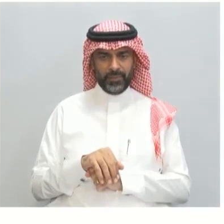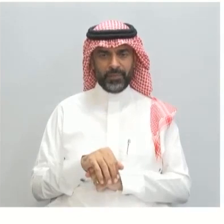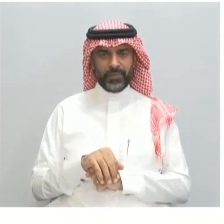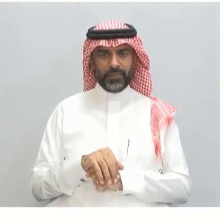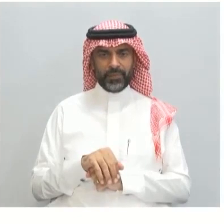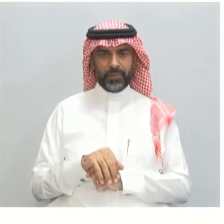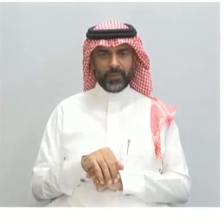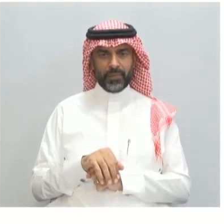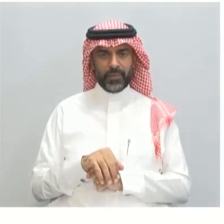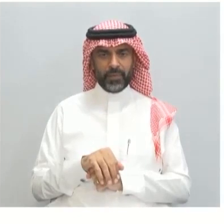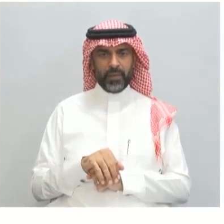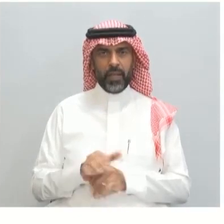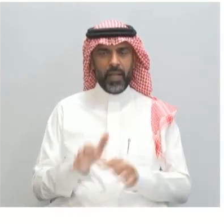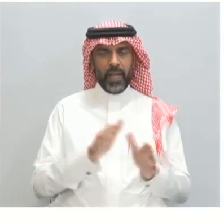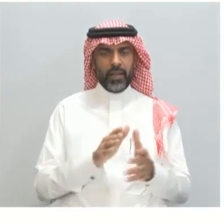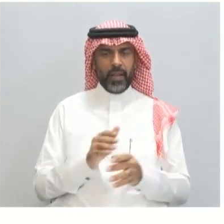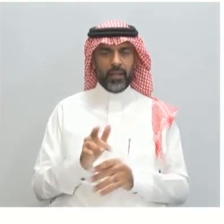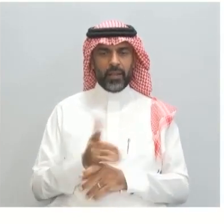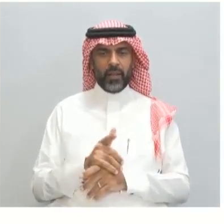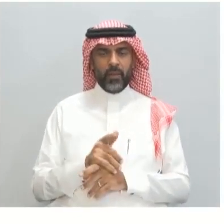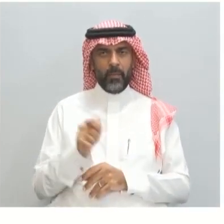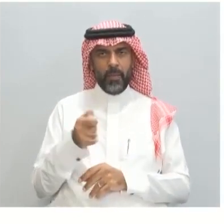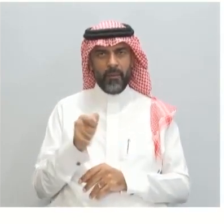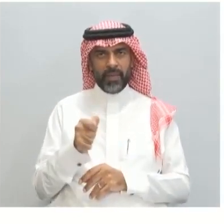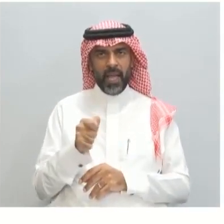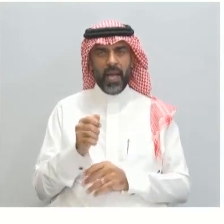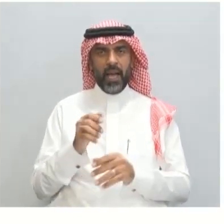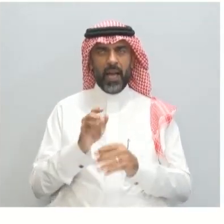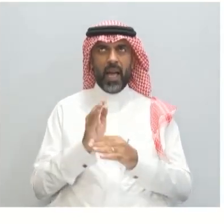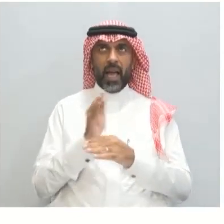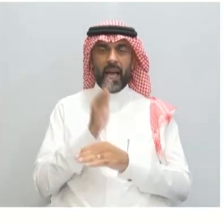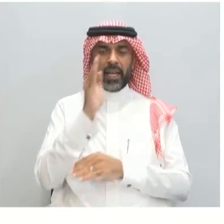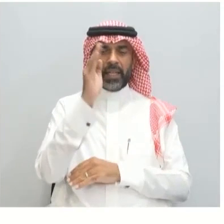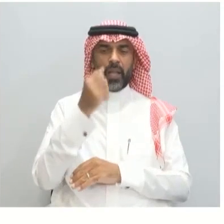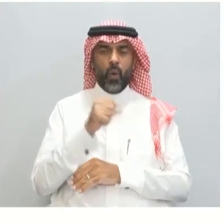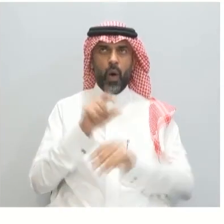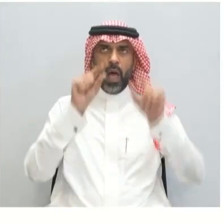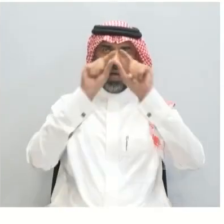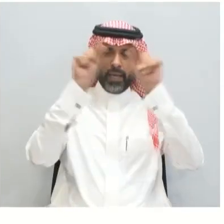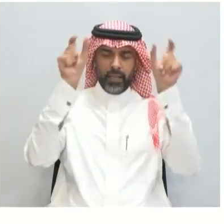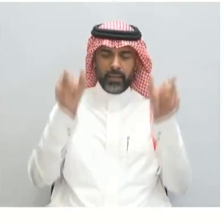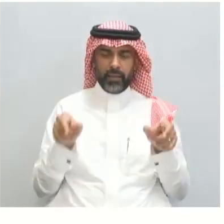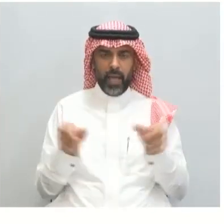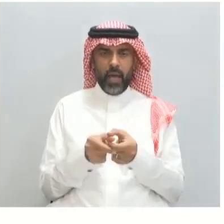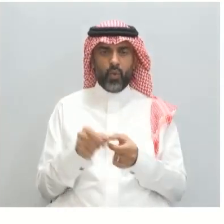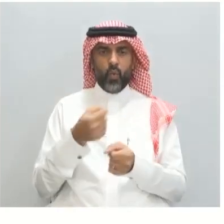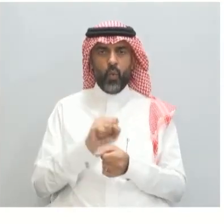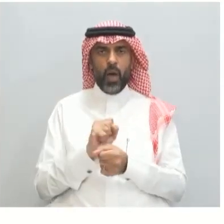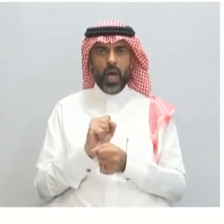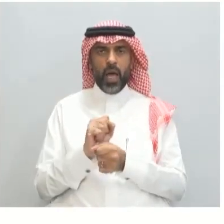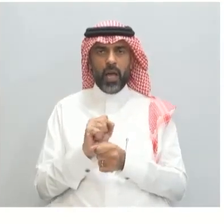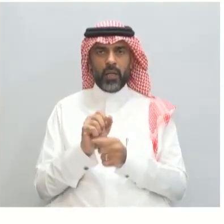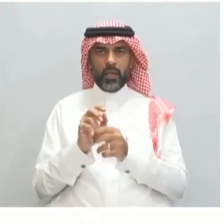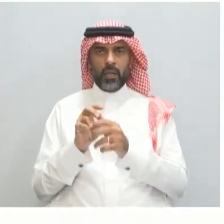المقياس الخطي ومن ثم انتقلنا الى ايضا احد عناصر الخريطه هو المفتاح والاطار